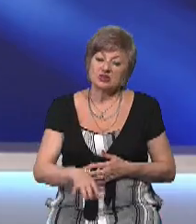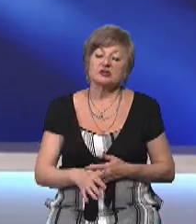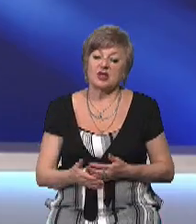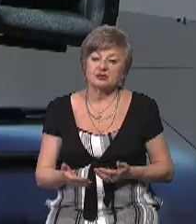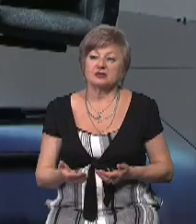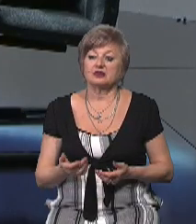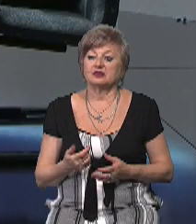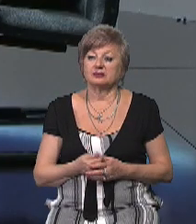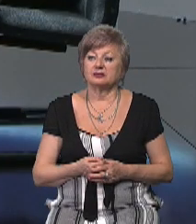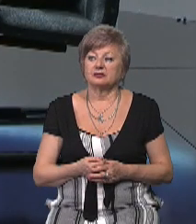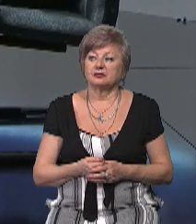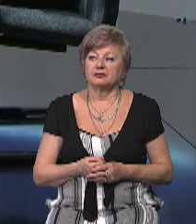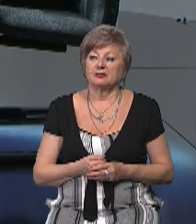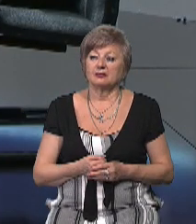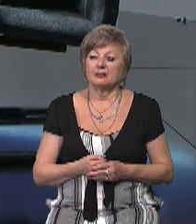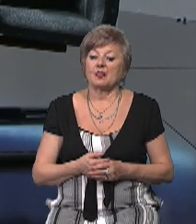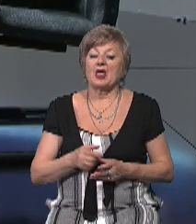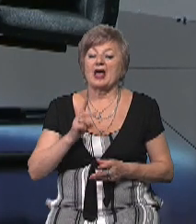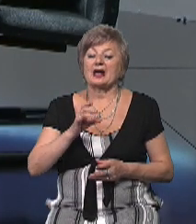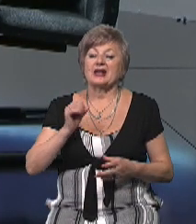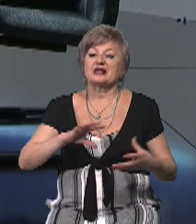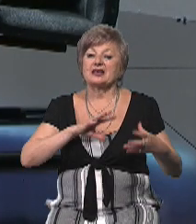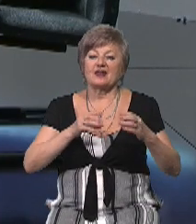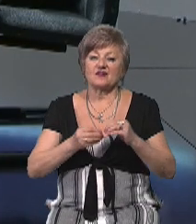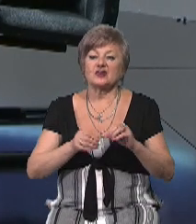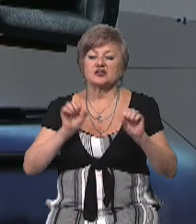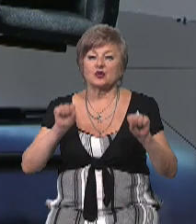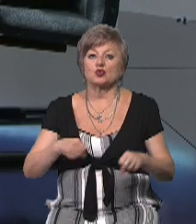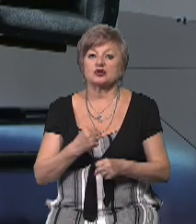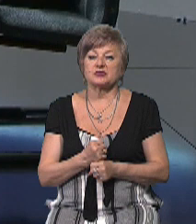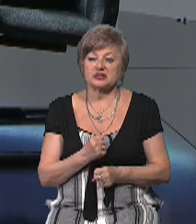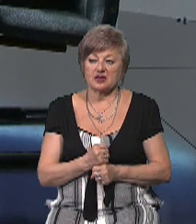150-170. Які висновки для цього дання ми можемо зробити?